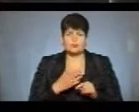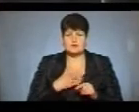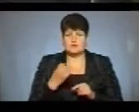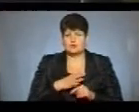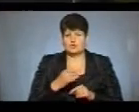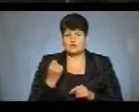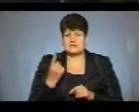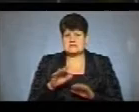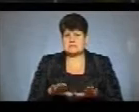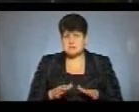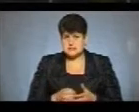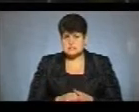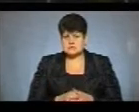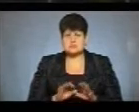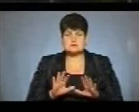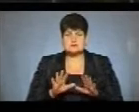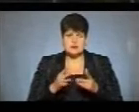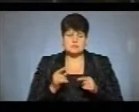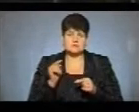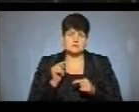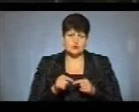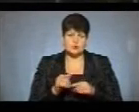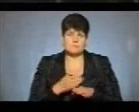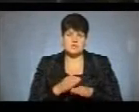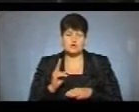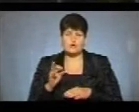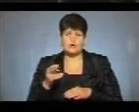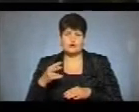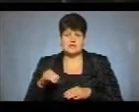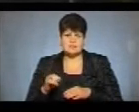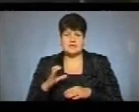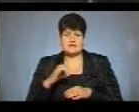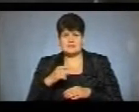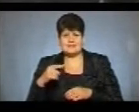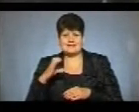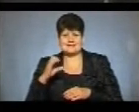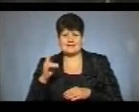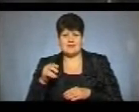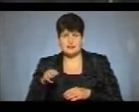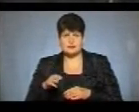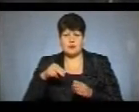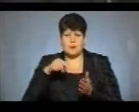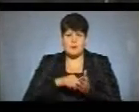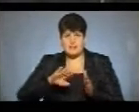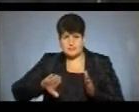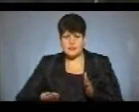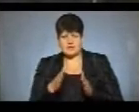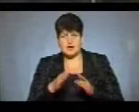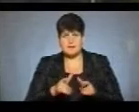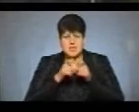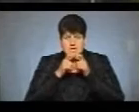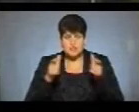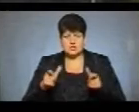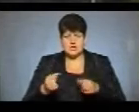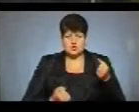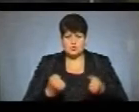місце. Сталося то між Колодіївком і Скалатом. Попали на яму, і тут я чую, що кричать шофер